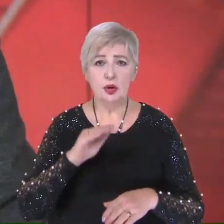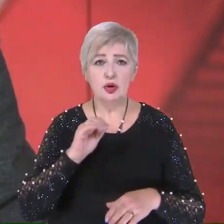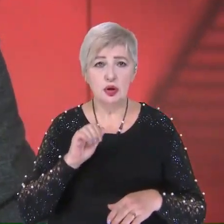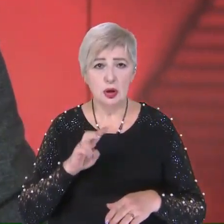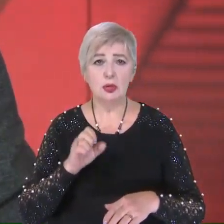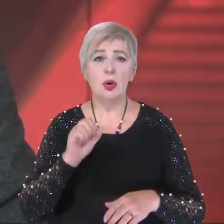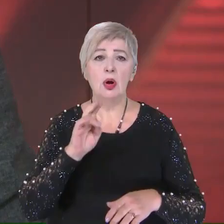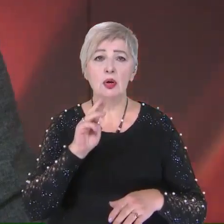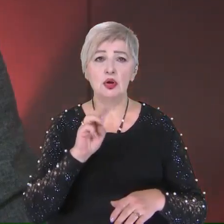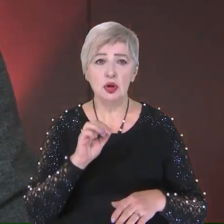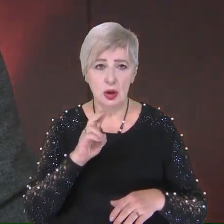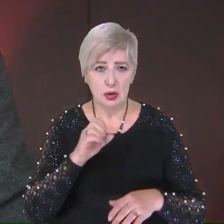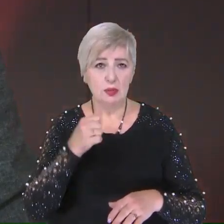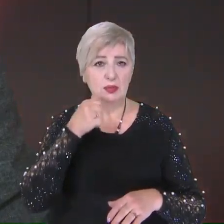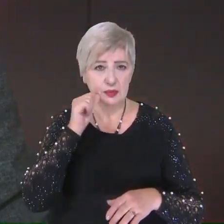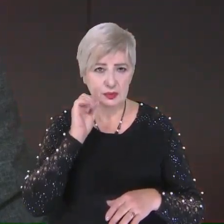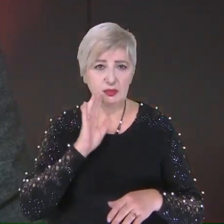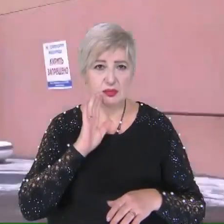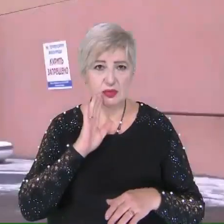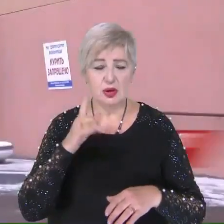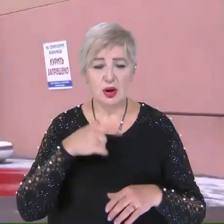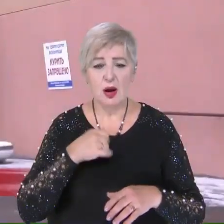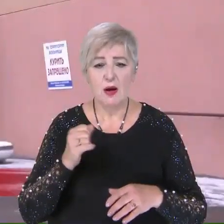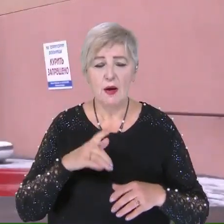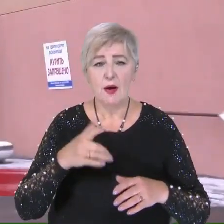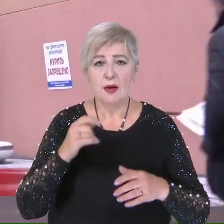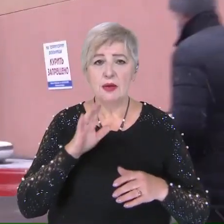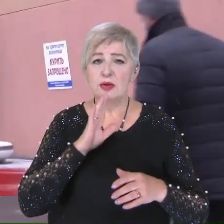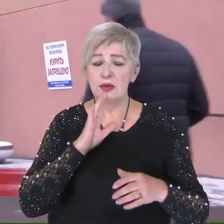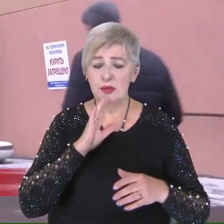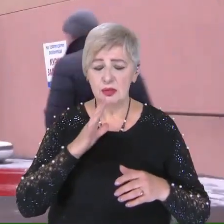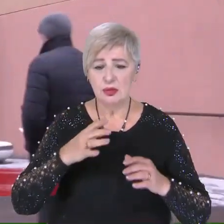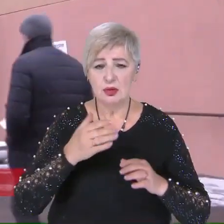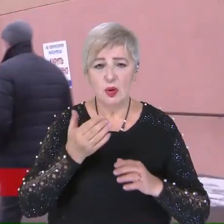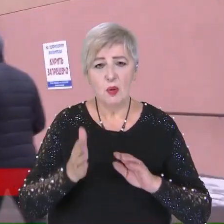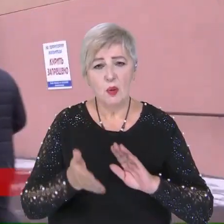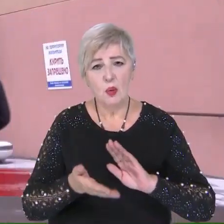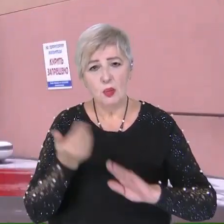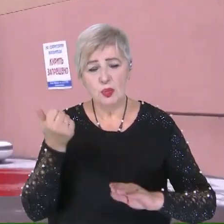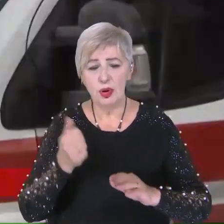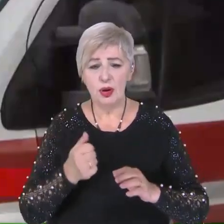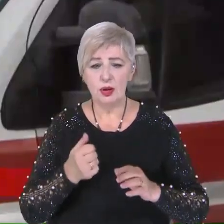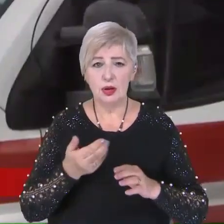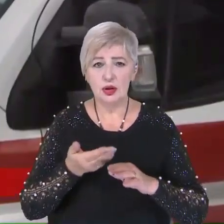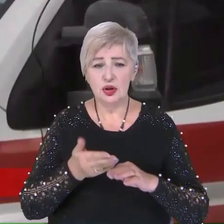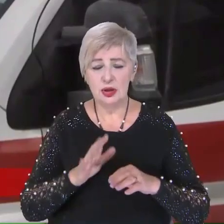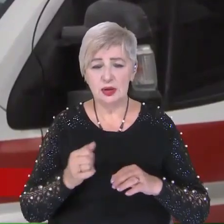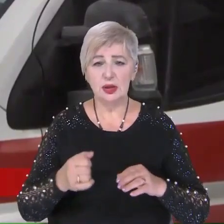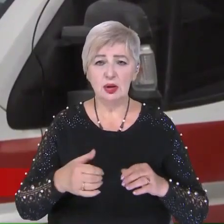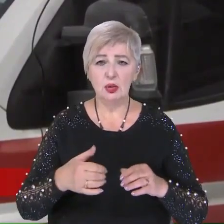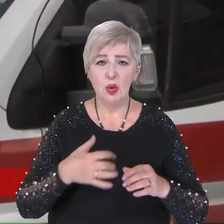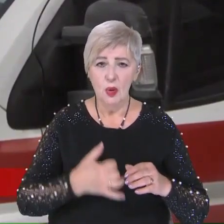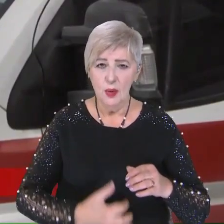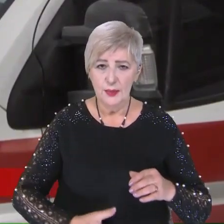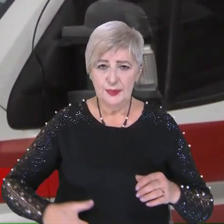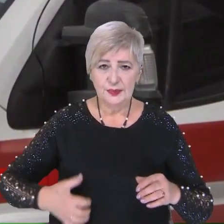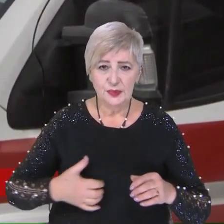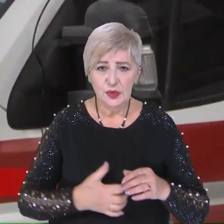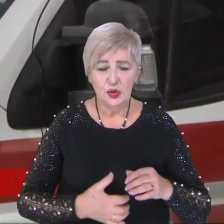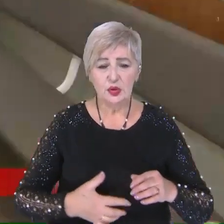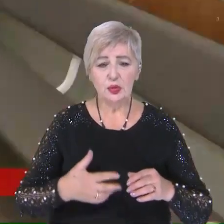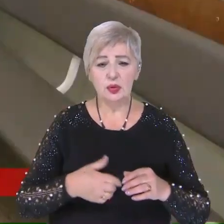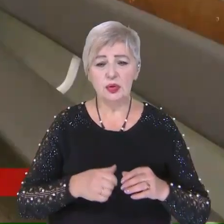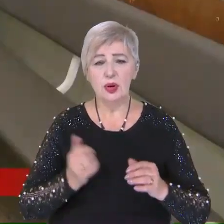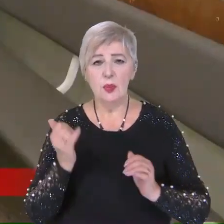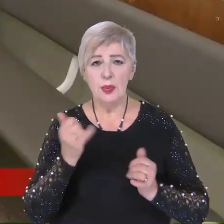прооперували. Дівчині видалили частину пошкодженого кишківника та перелили 4 літри крові. На неї чекає